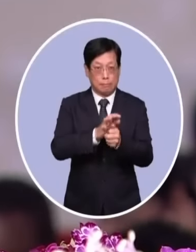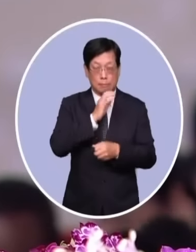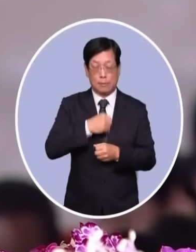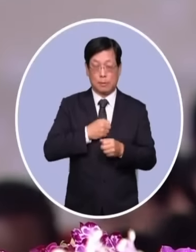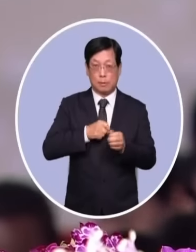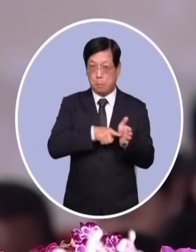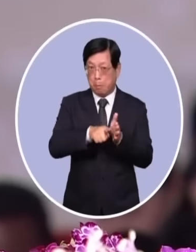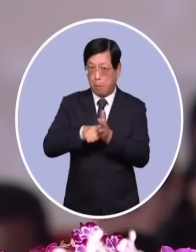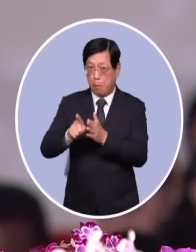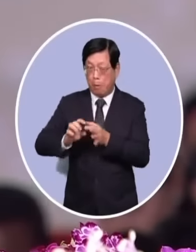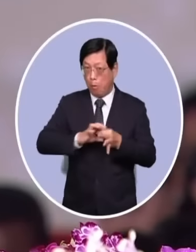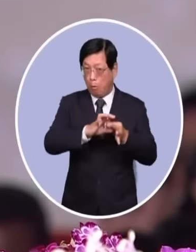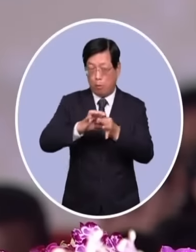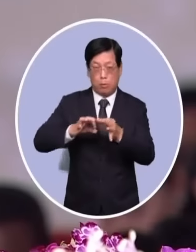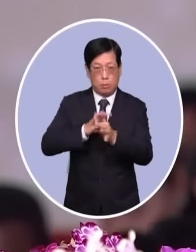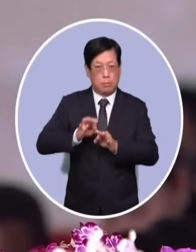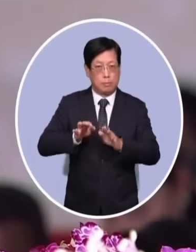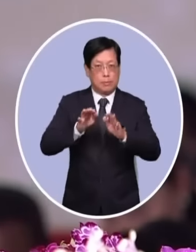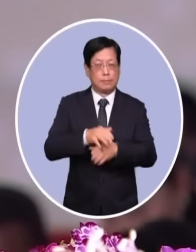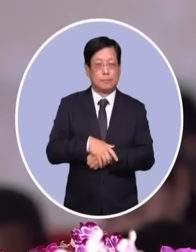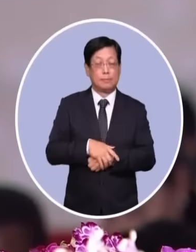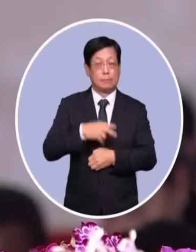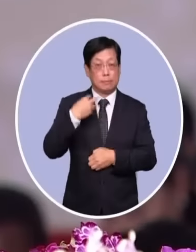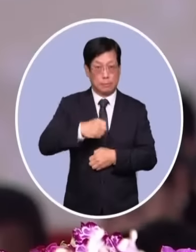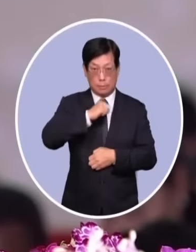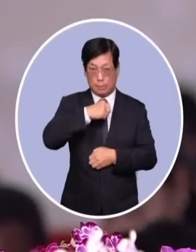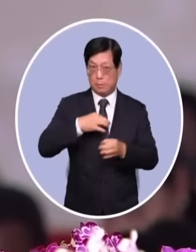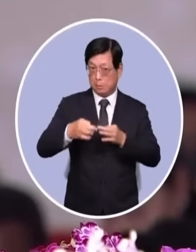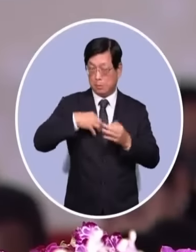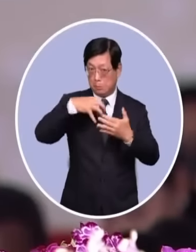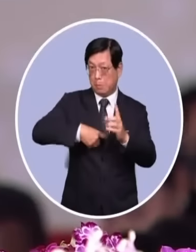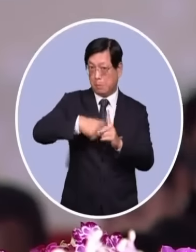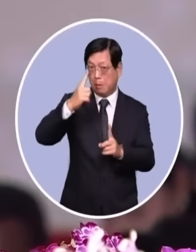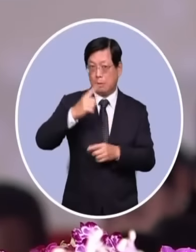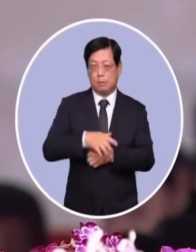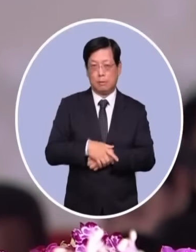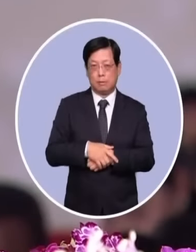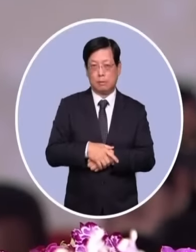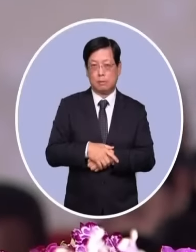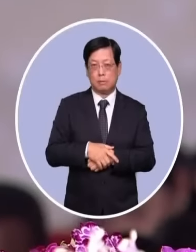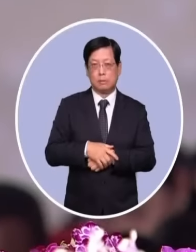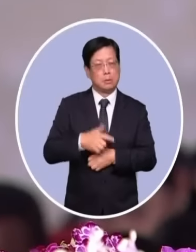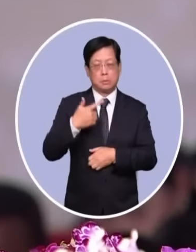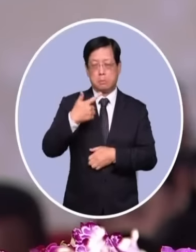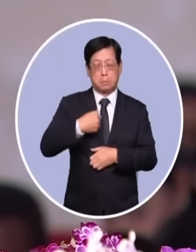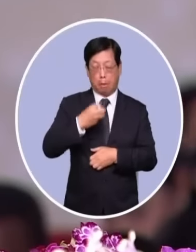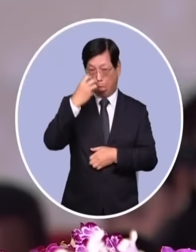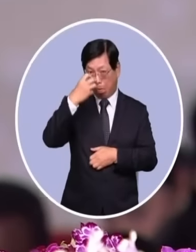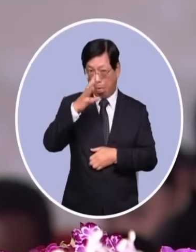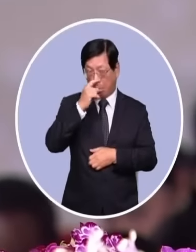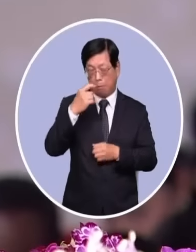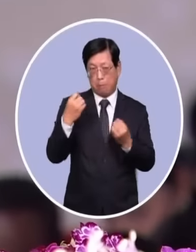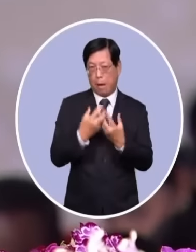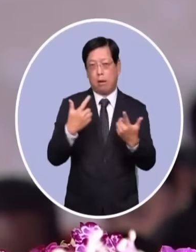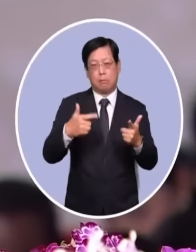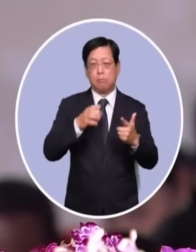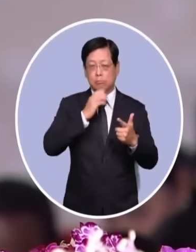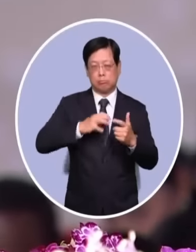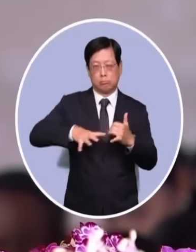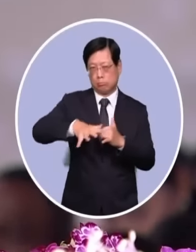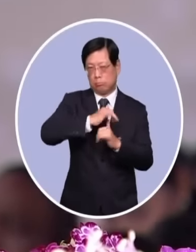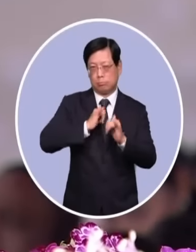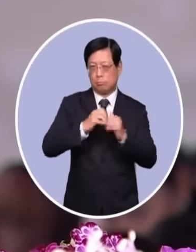的经济发展。台湾的经济实力不是奇迹，而是全体国